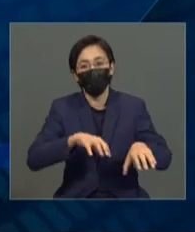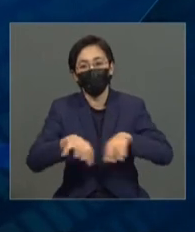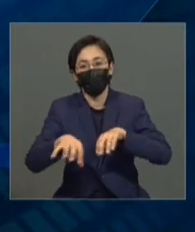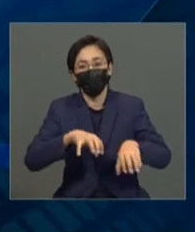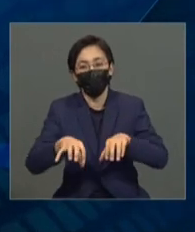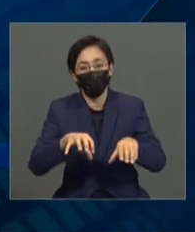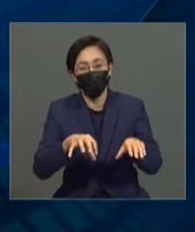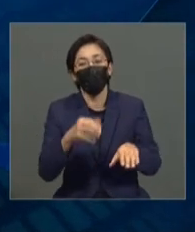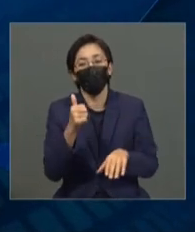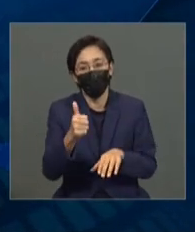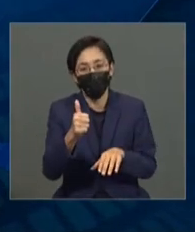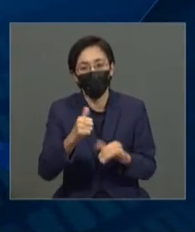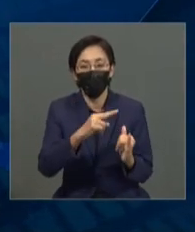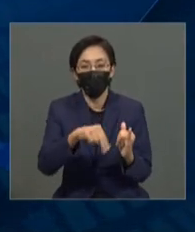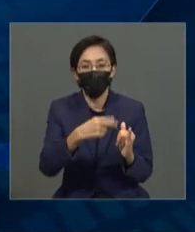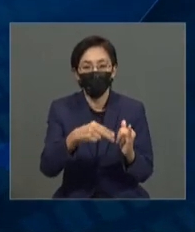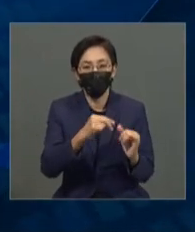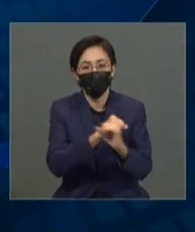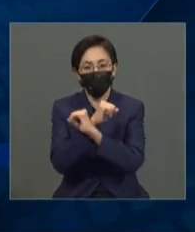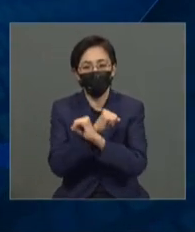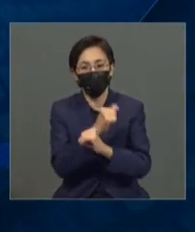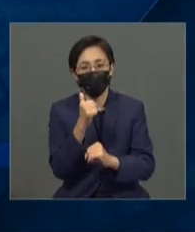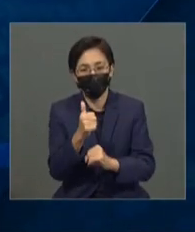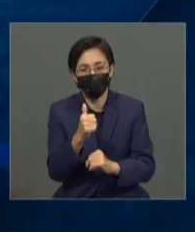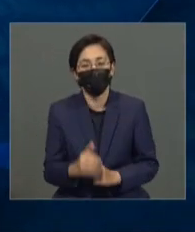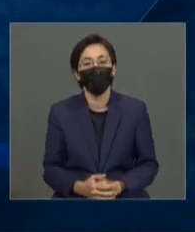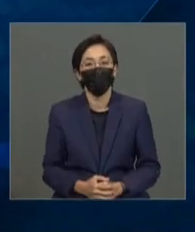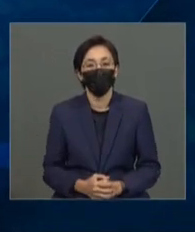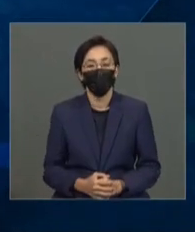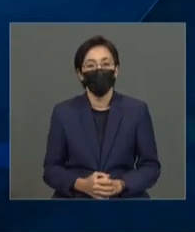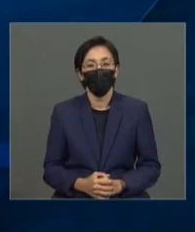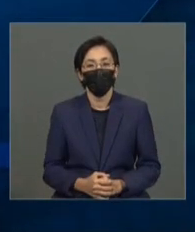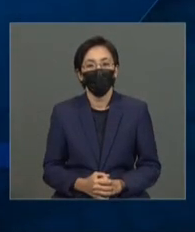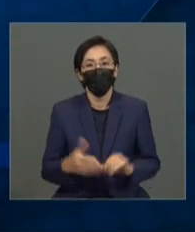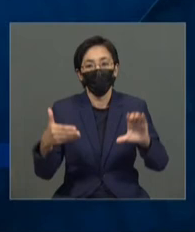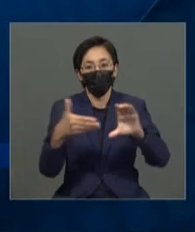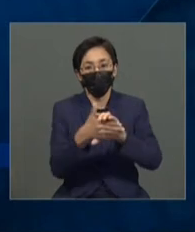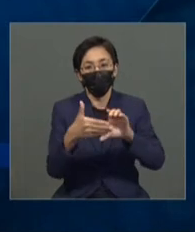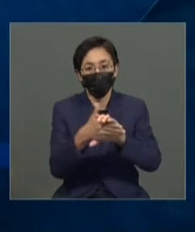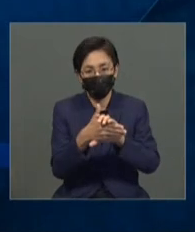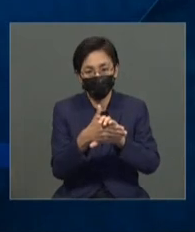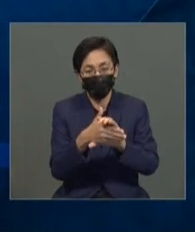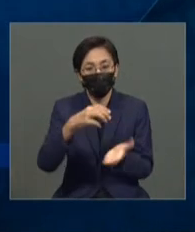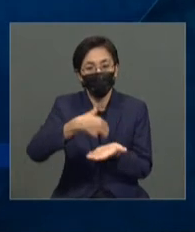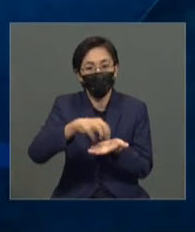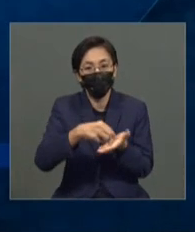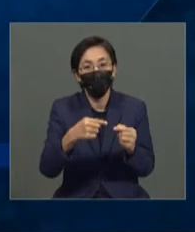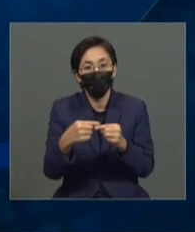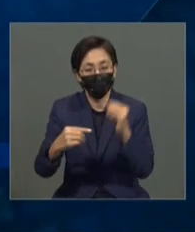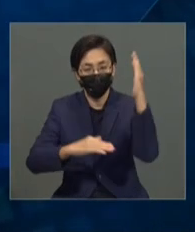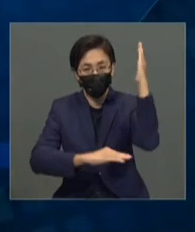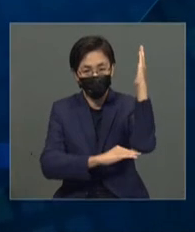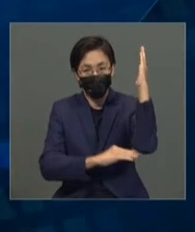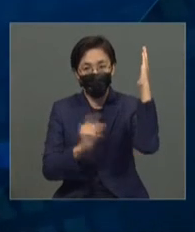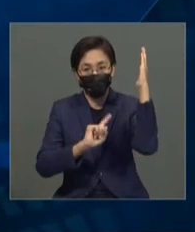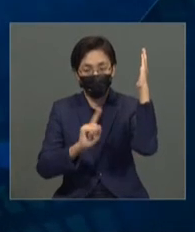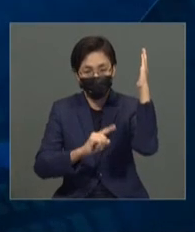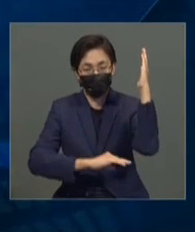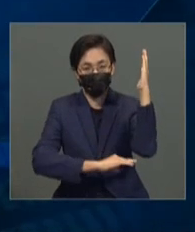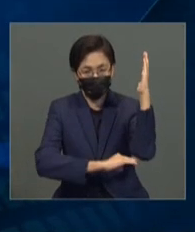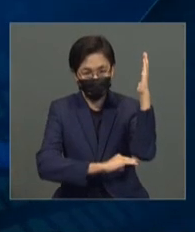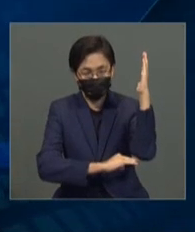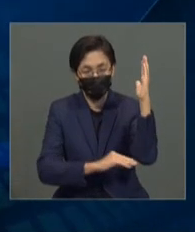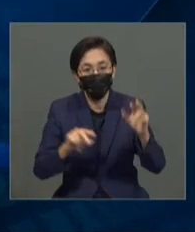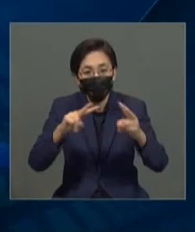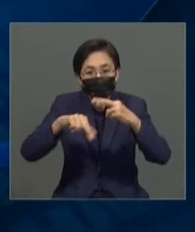ชื้อให้เขาได้รับการรักษาอย่างปลอดภัยค่ะสไลด์ถัดไปนะคะการแสดงให้เห็นถึงเรื่องของการคัด